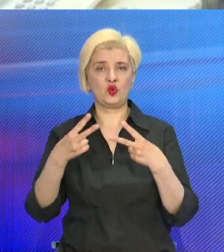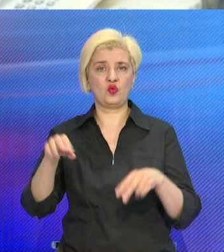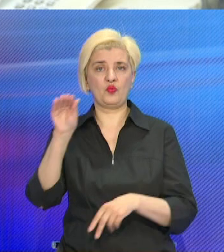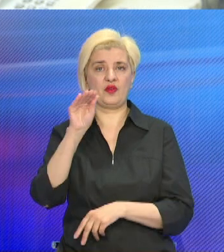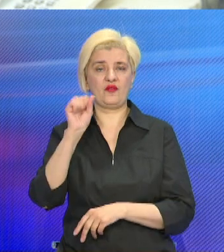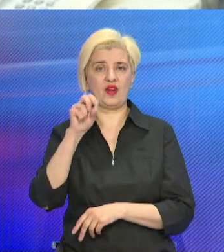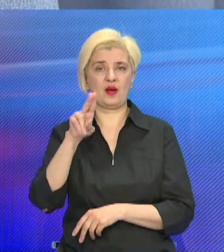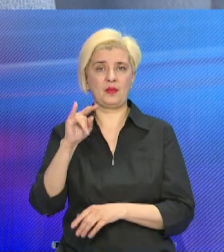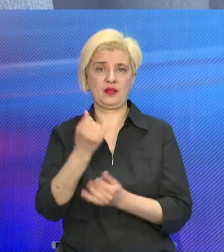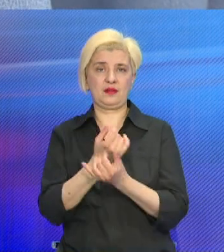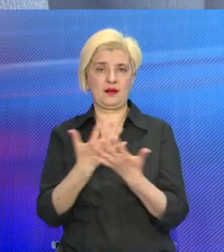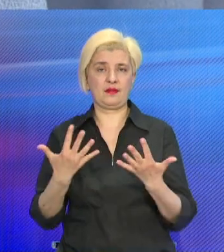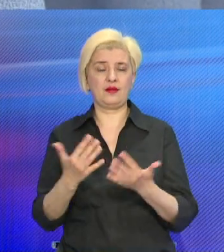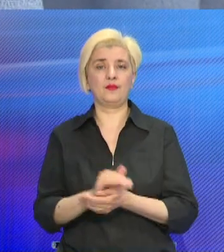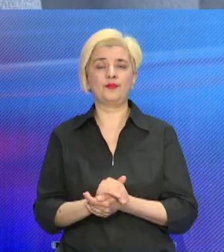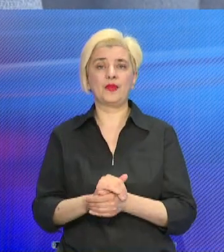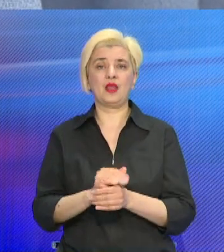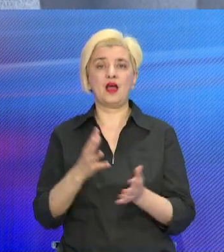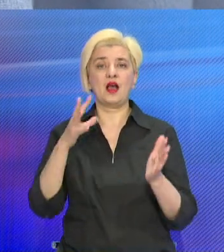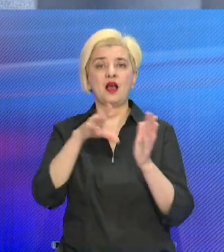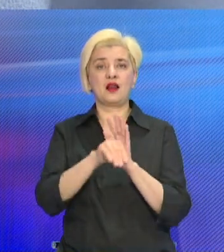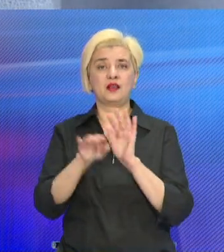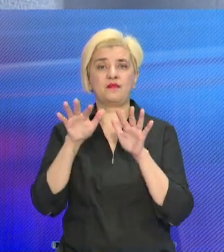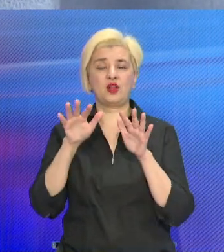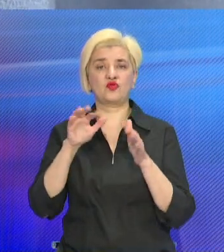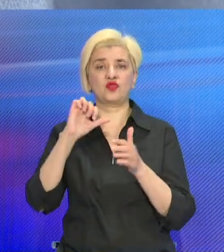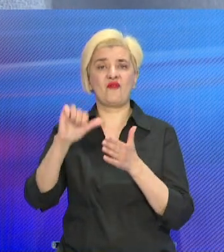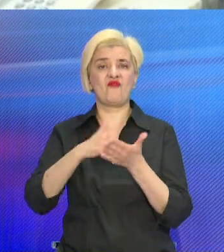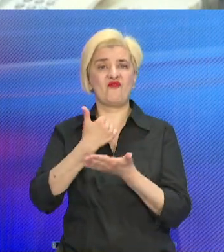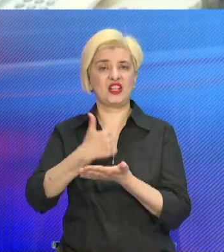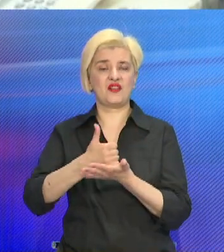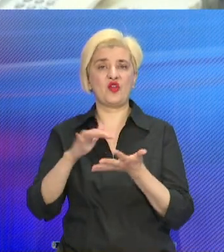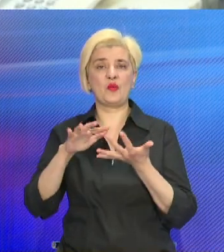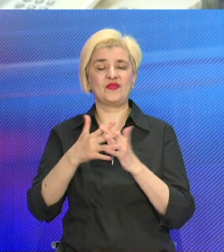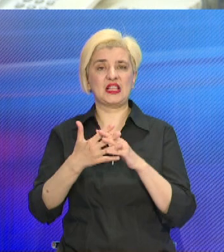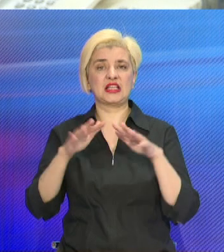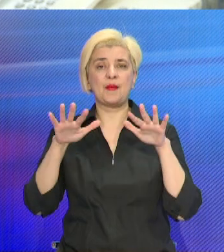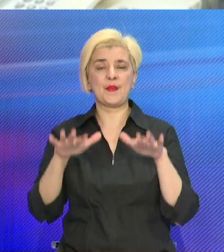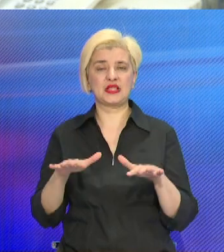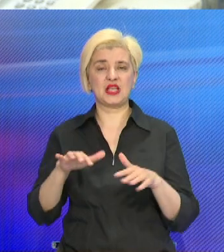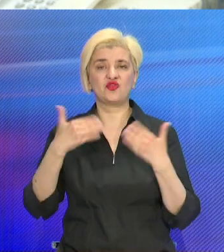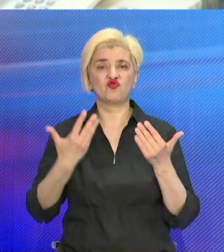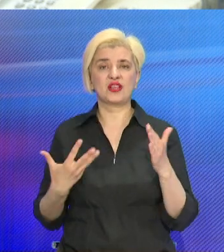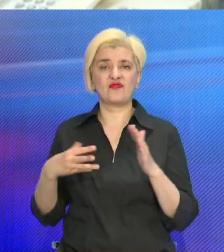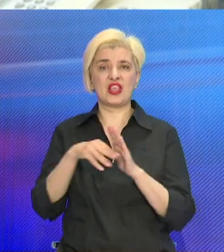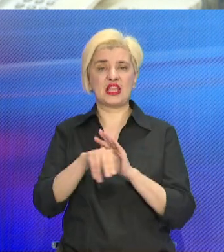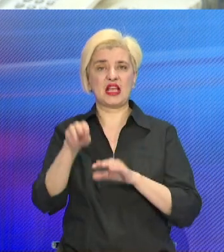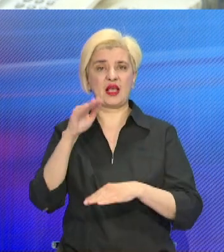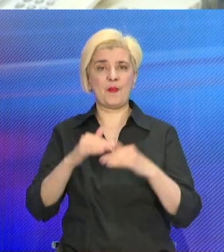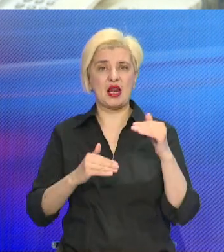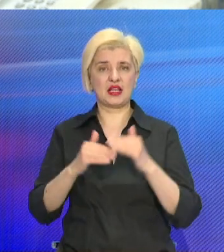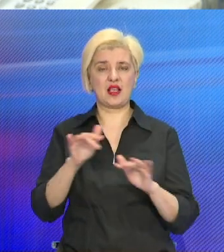ФАПы, ну, и так далее. Расположенные в основном в сельской местности. Сейчас у нас внедряется такая практика